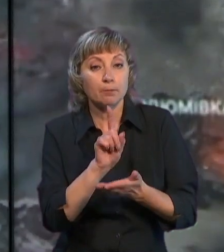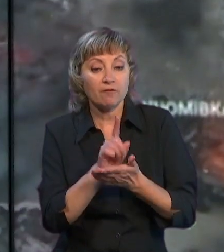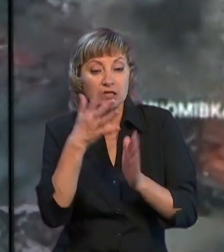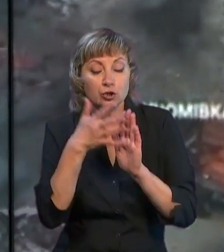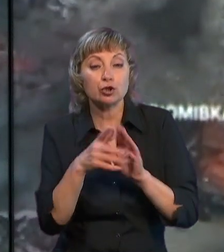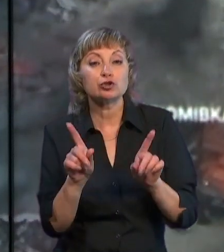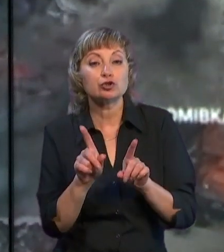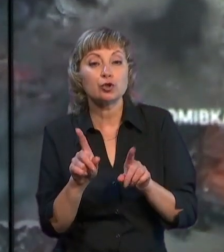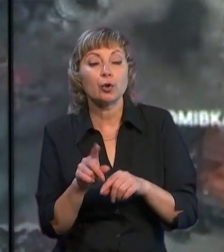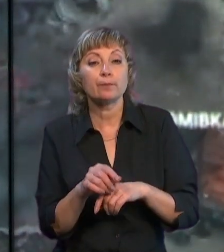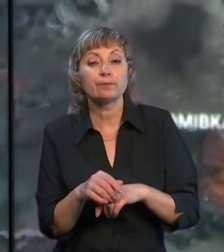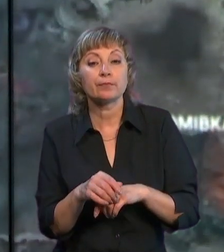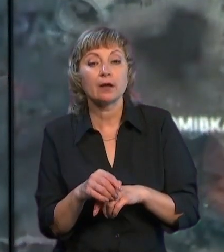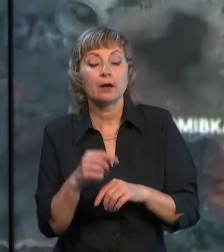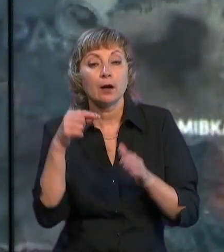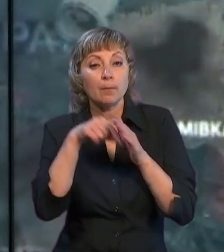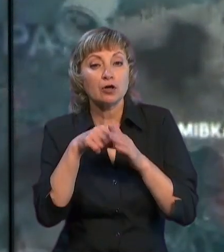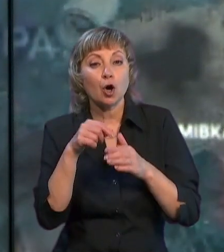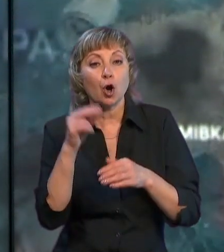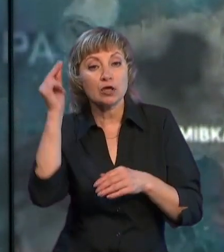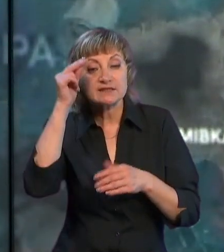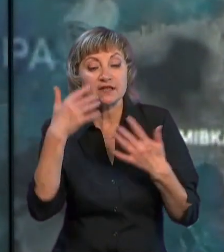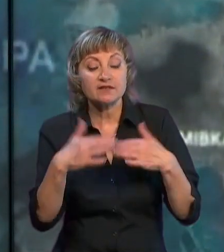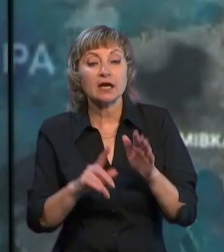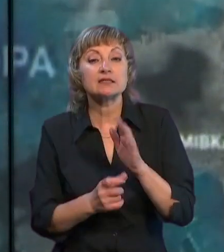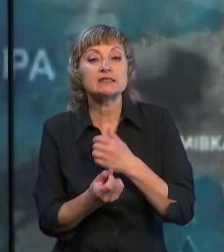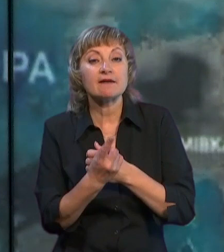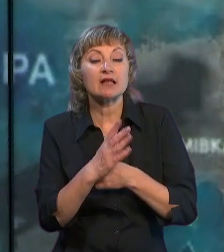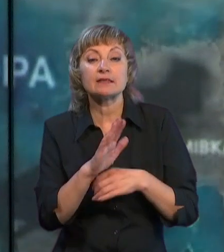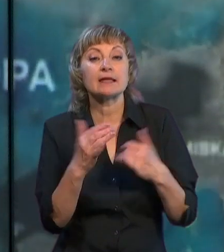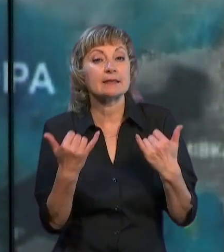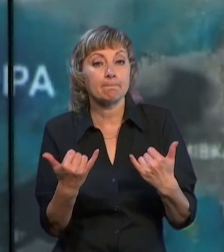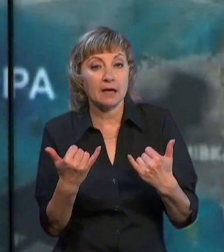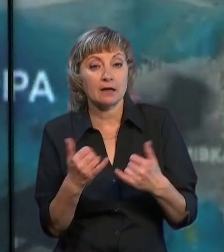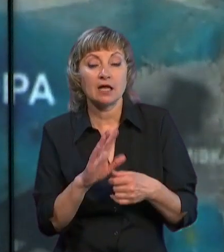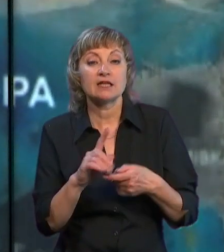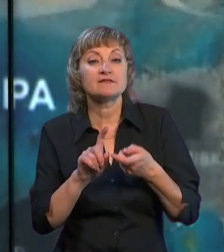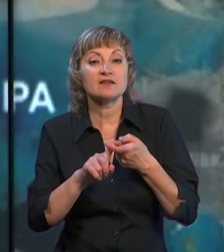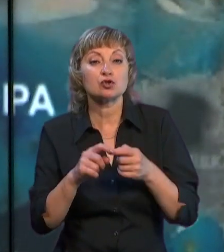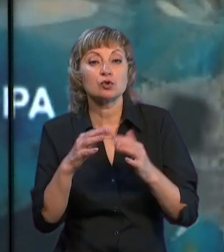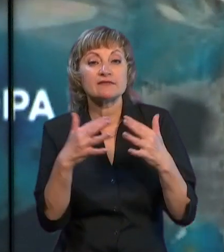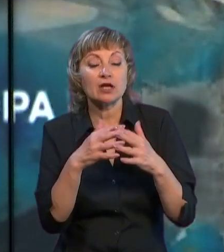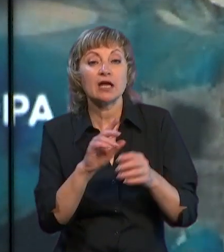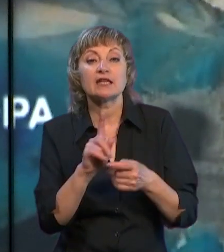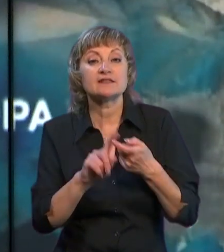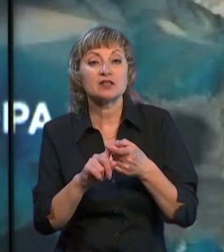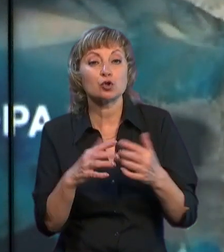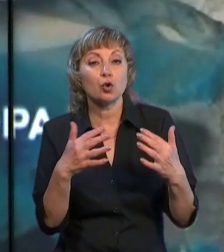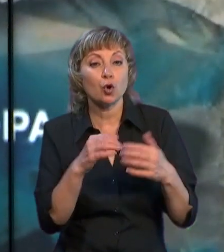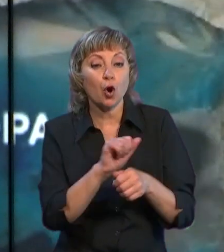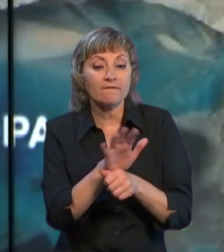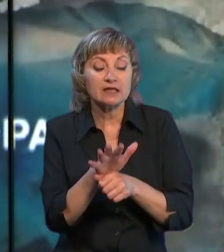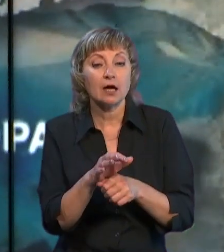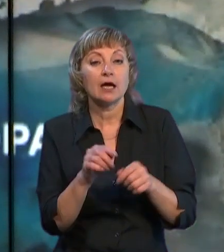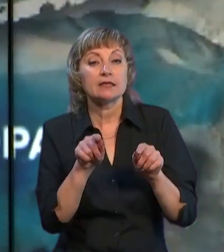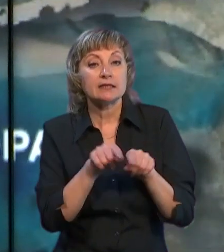що поняття освітніх втрат, воно з'явилося не тепер, не у зв'язку з війною чи не у зв'язку з ковідом. Так чи інакше,